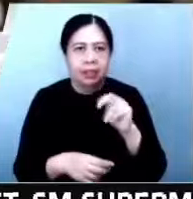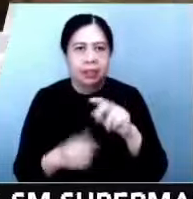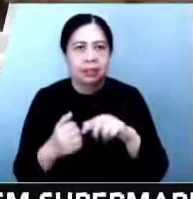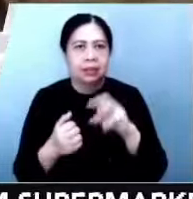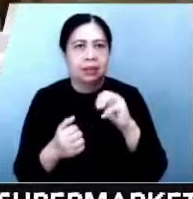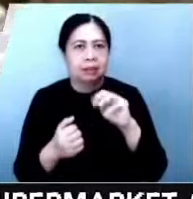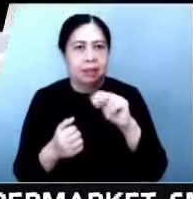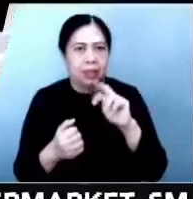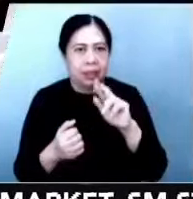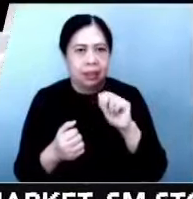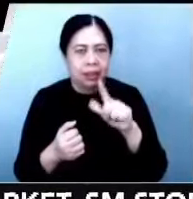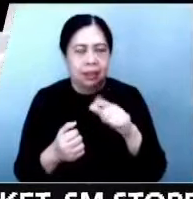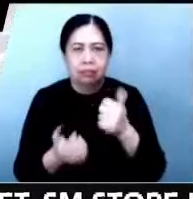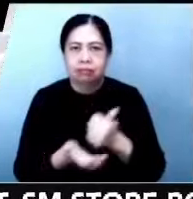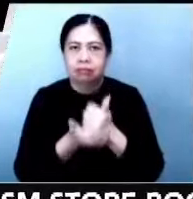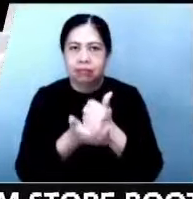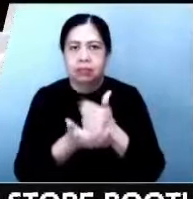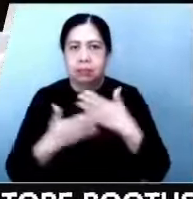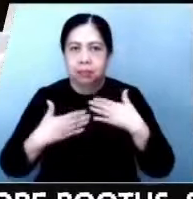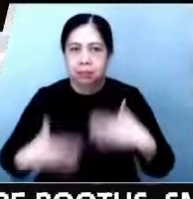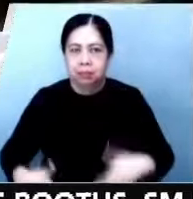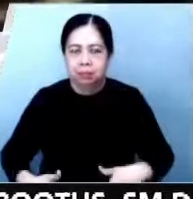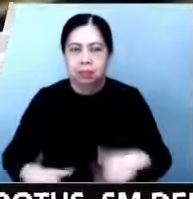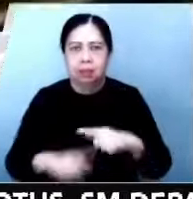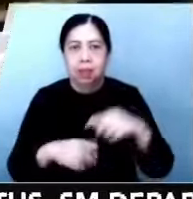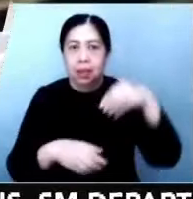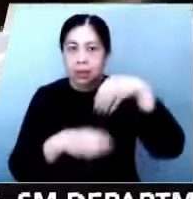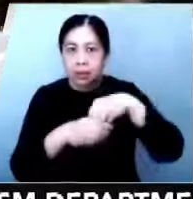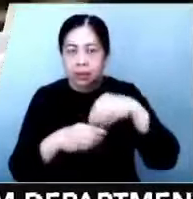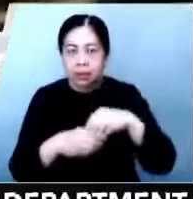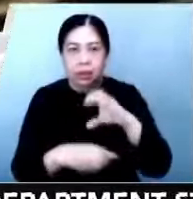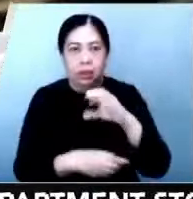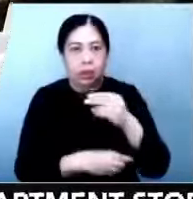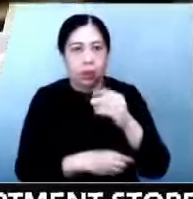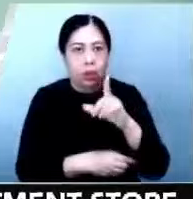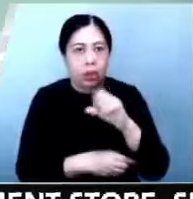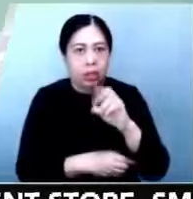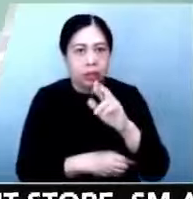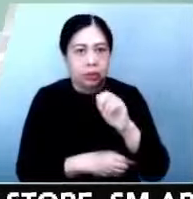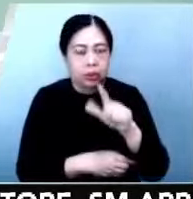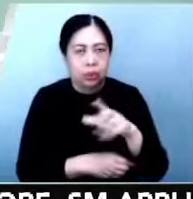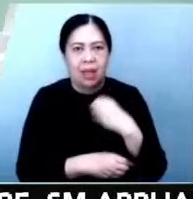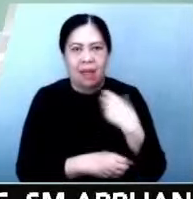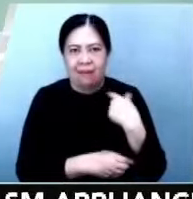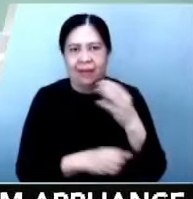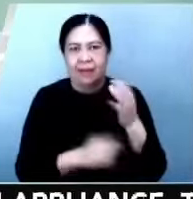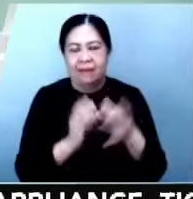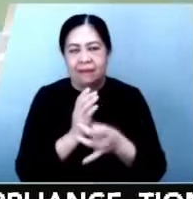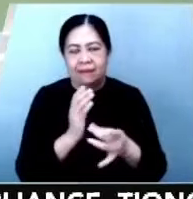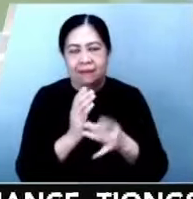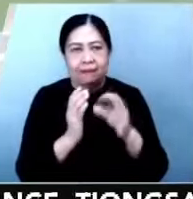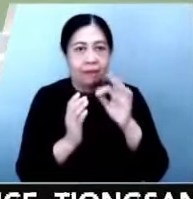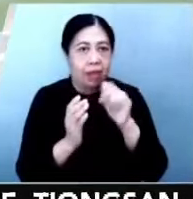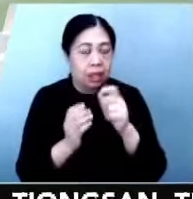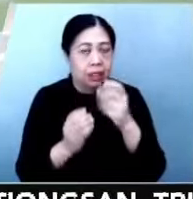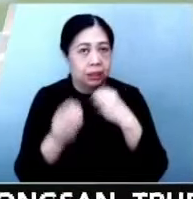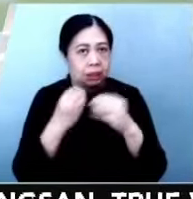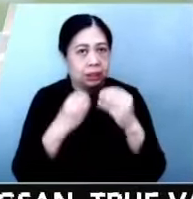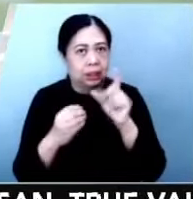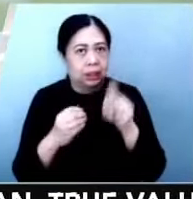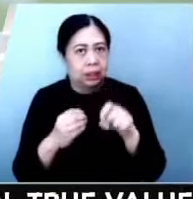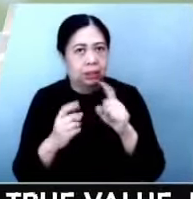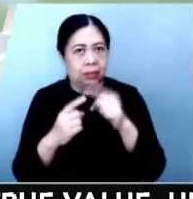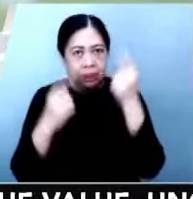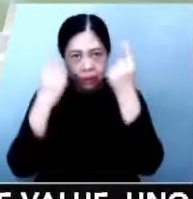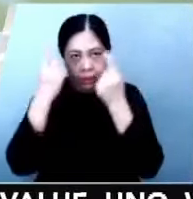sa metabolism. Pero naglalaman din ito ng cholesterol at saturated fat. Kaya sa pagkain ng itlog, dapat daw isaalang-alang